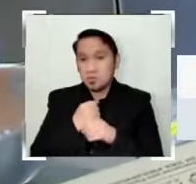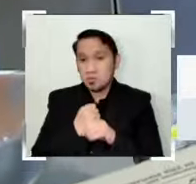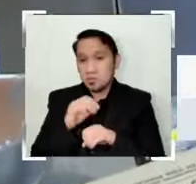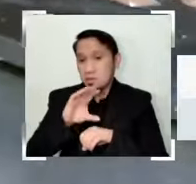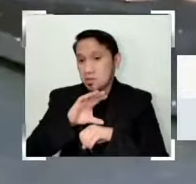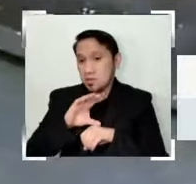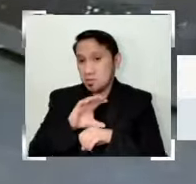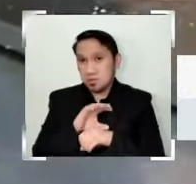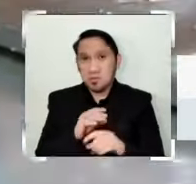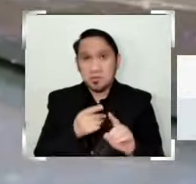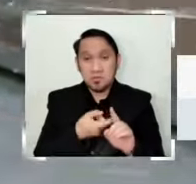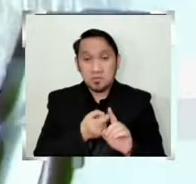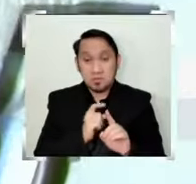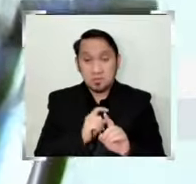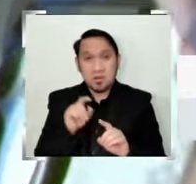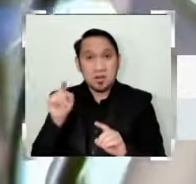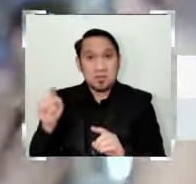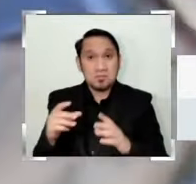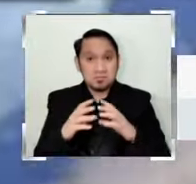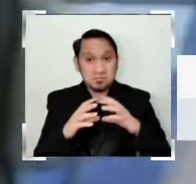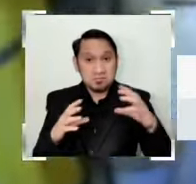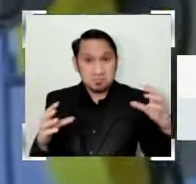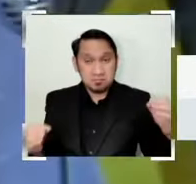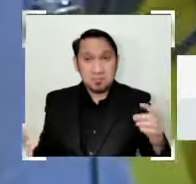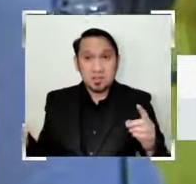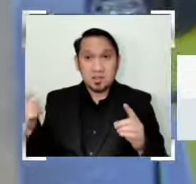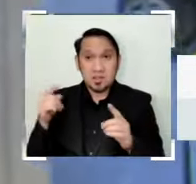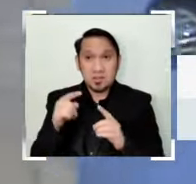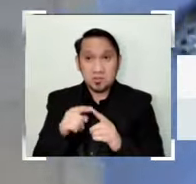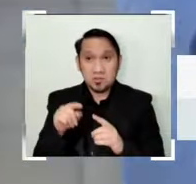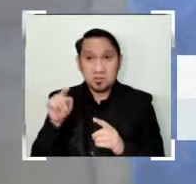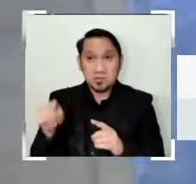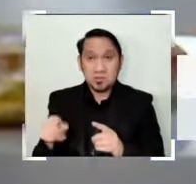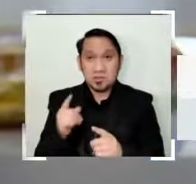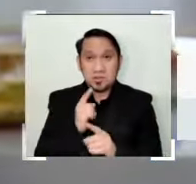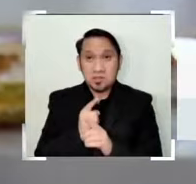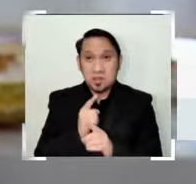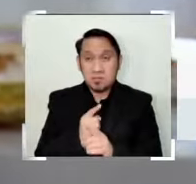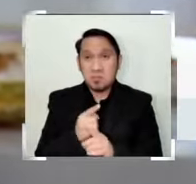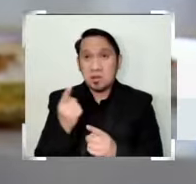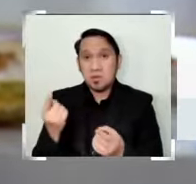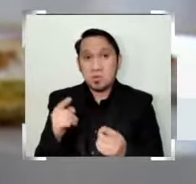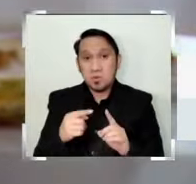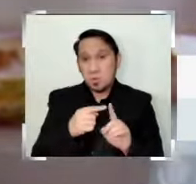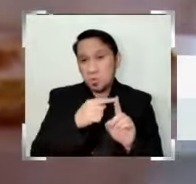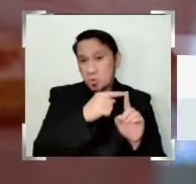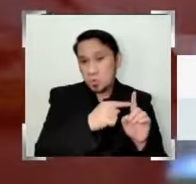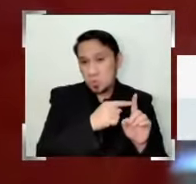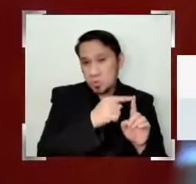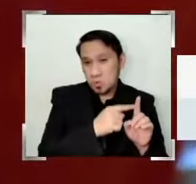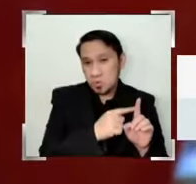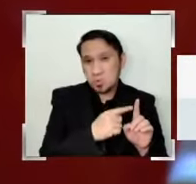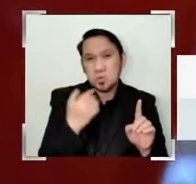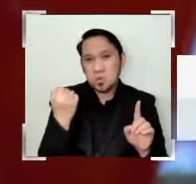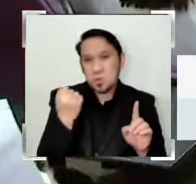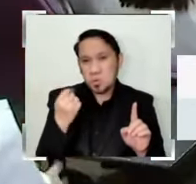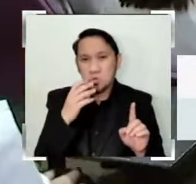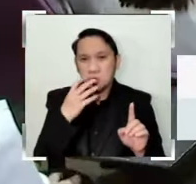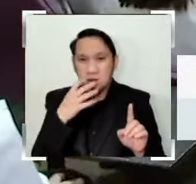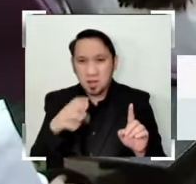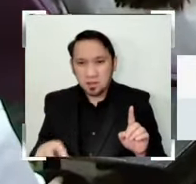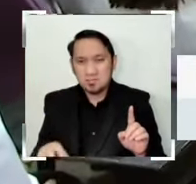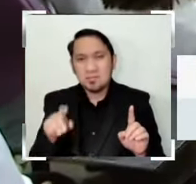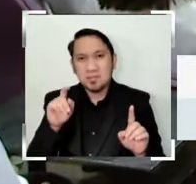sa chocolate tempering hanggang sa tamang temperatura na kakailanganin. At syempre, maging